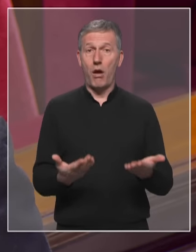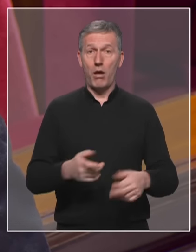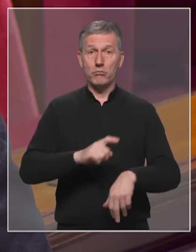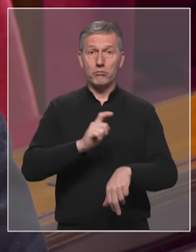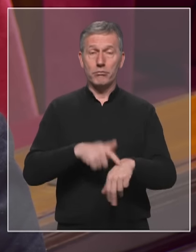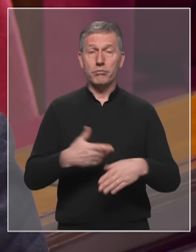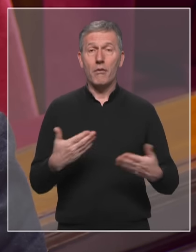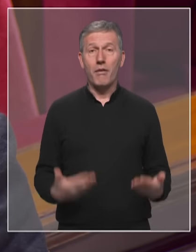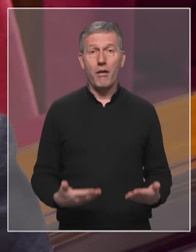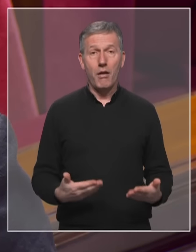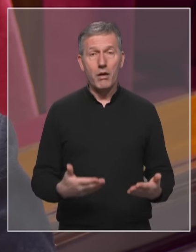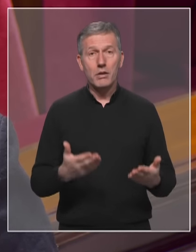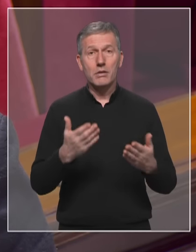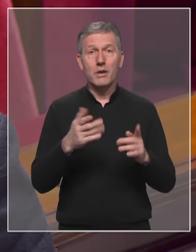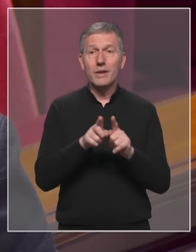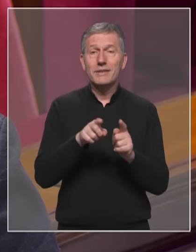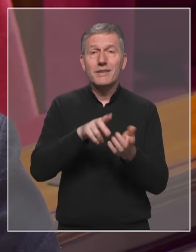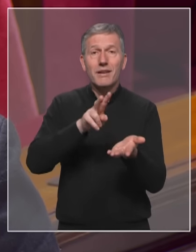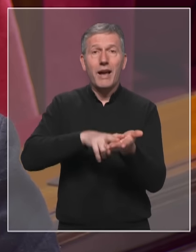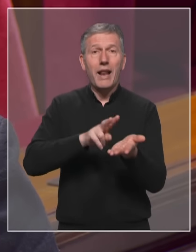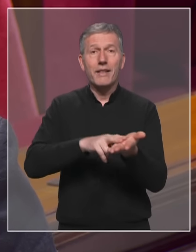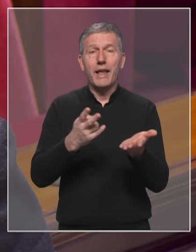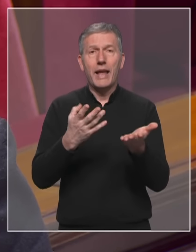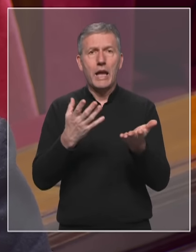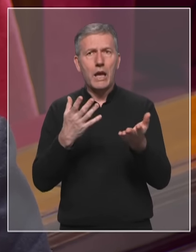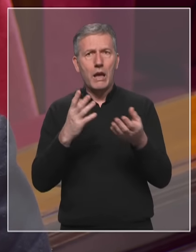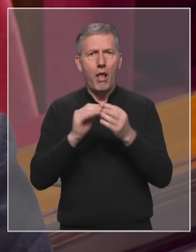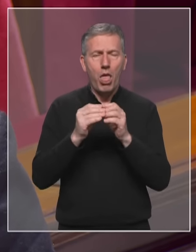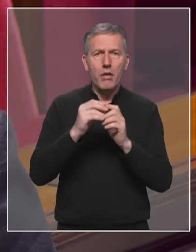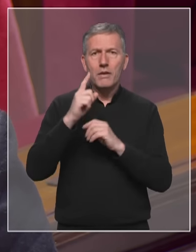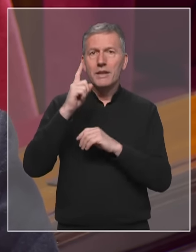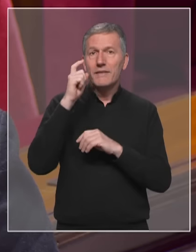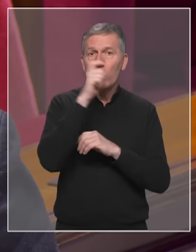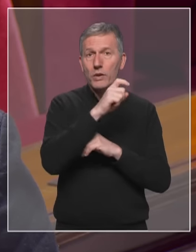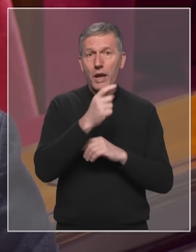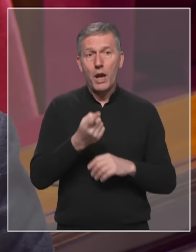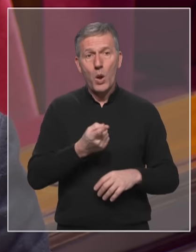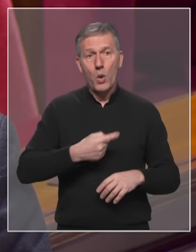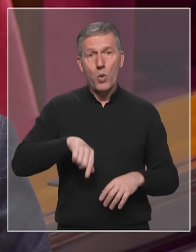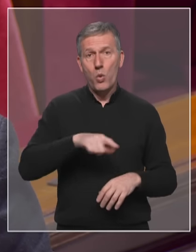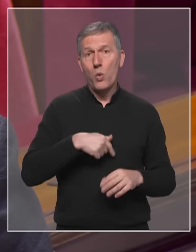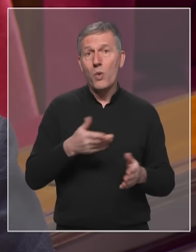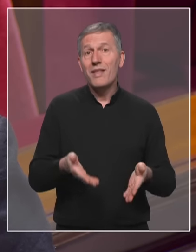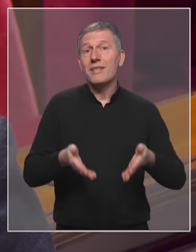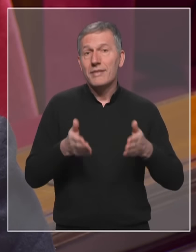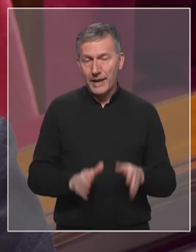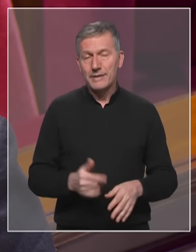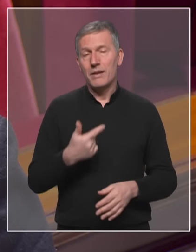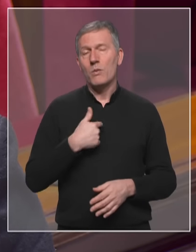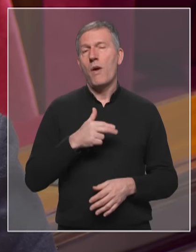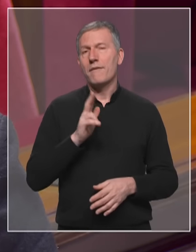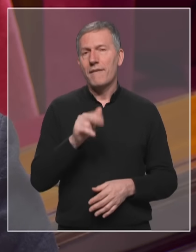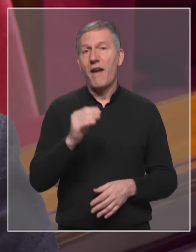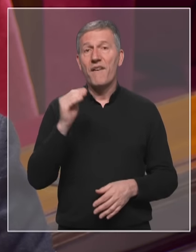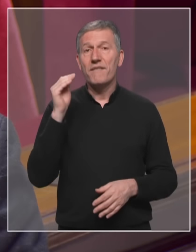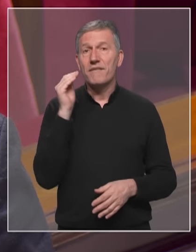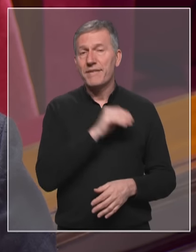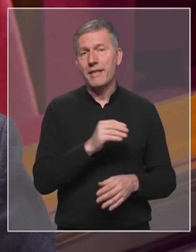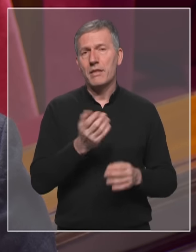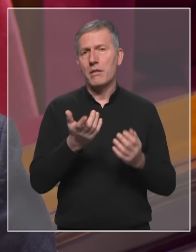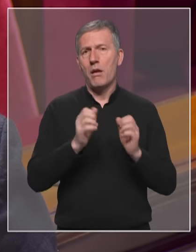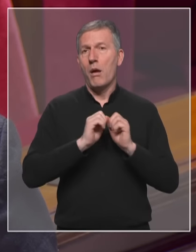choses et de la réalité de cette difficulté, nous avons décidé, et je vais rapidement maintenant